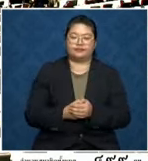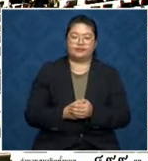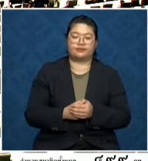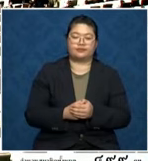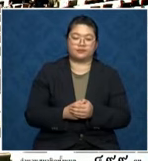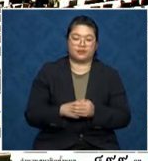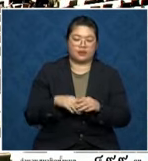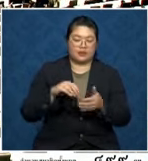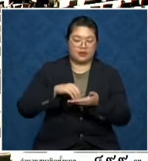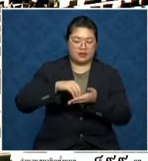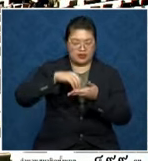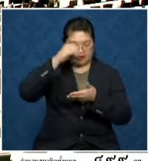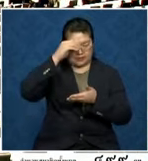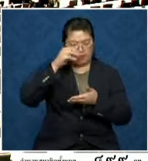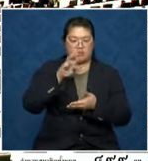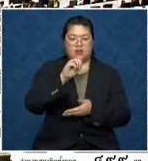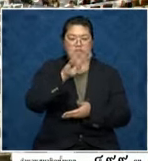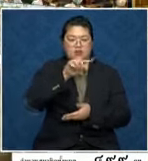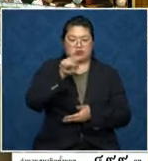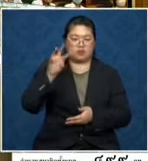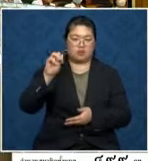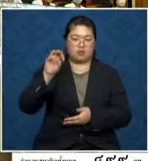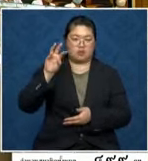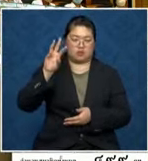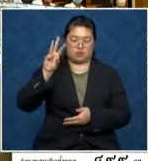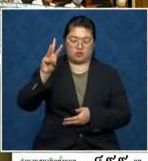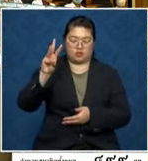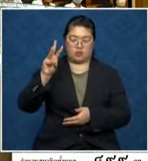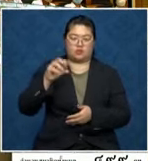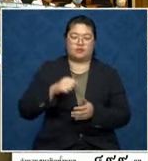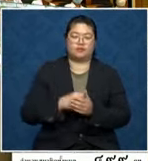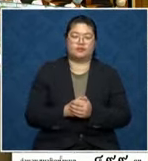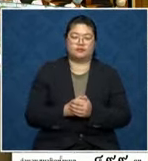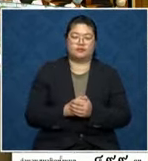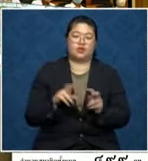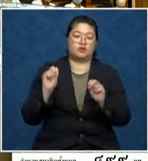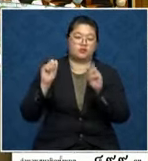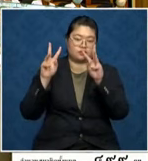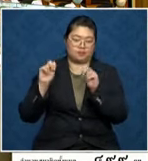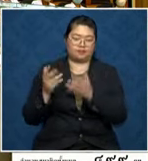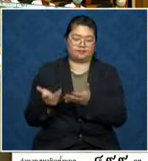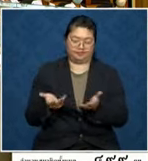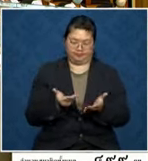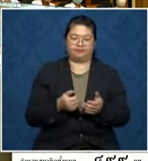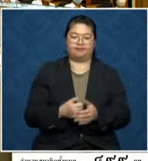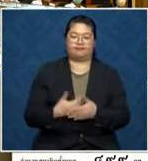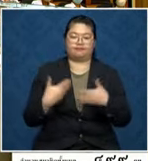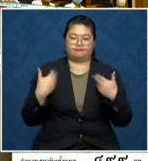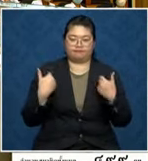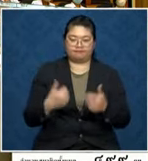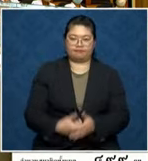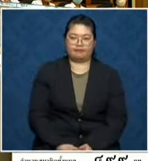ยมศึกษาปีที่4ถึง6จากโรงเรียนตาครีประชาสรรค์อำเภอตาครีจังหวัดนครสวรรค์ครับยินดีต้อนรับนะครับ